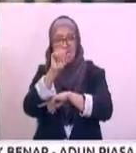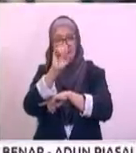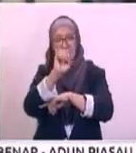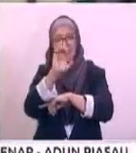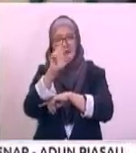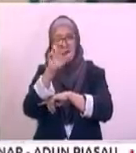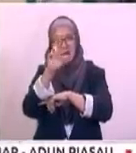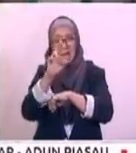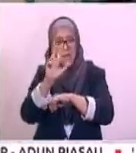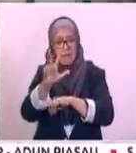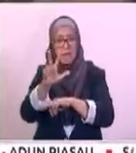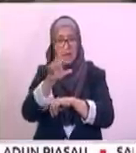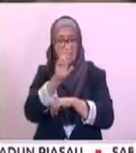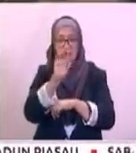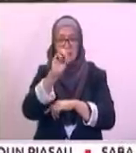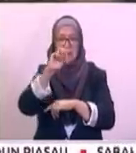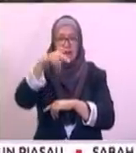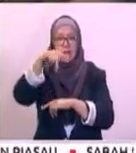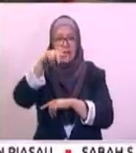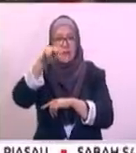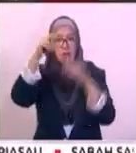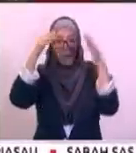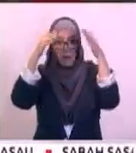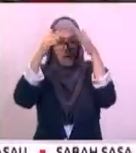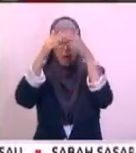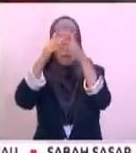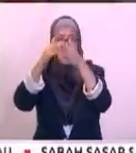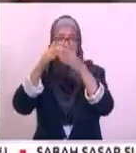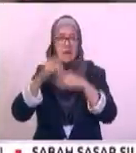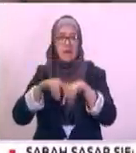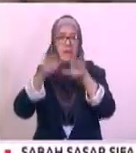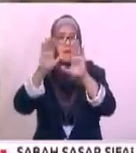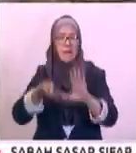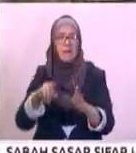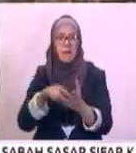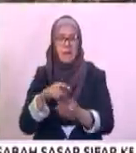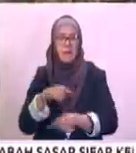Rompin Pahang, Ahad ini. Siti Jamilah Hanim Jamil, RTM.